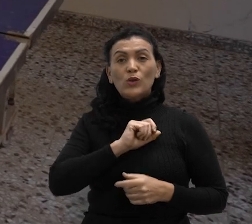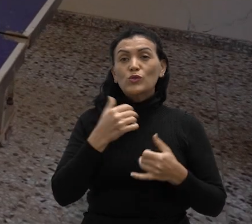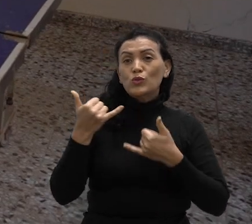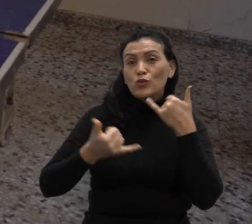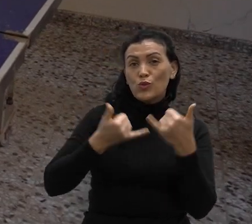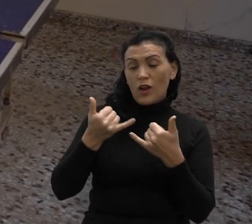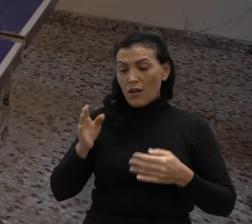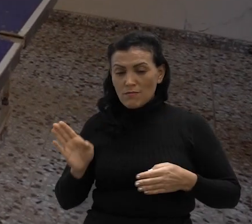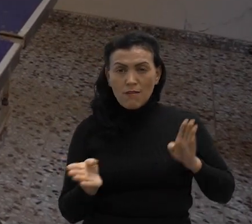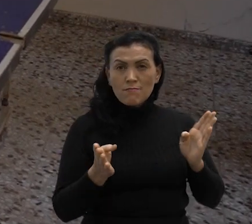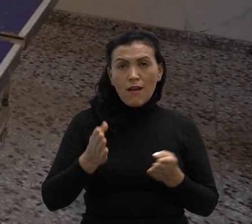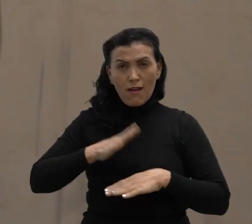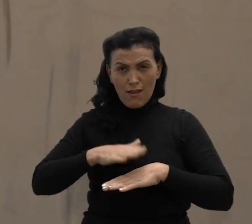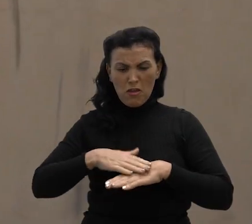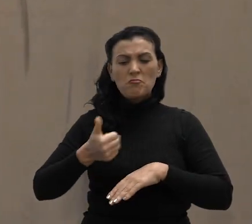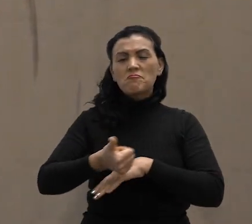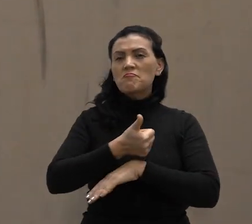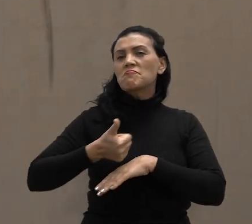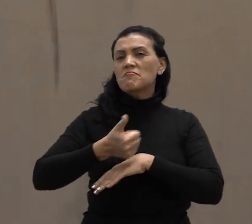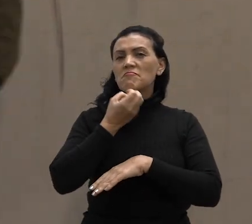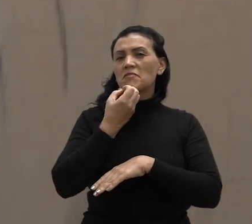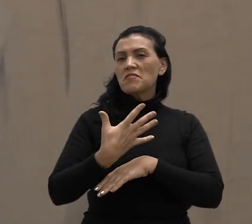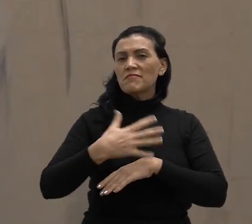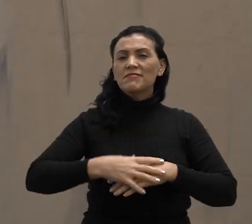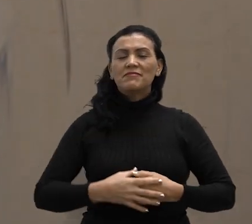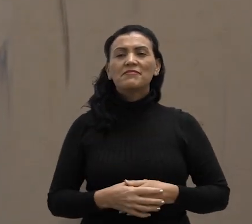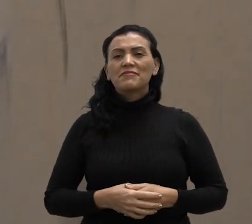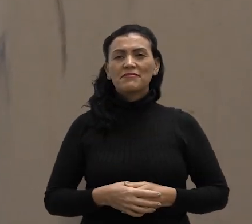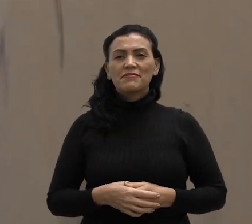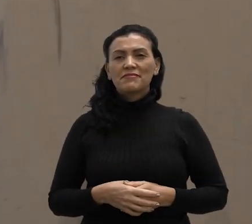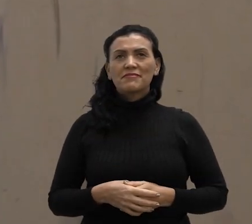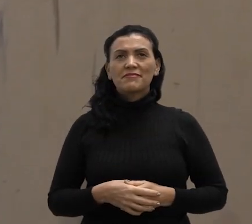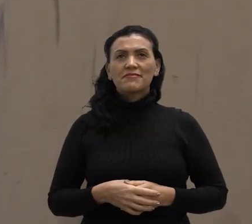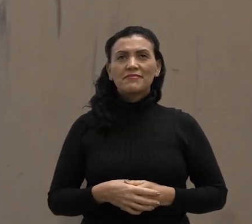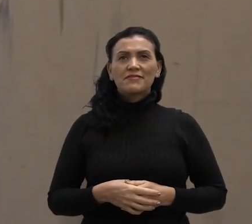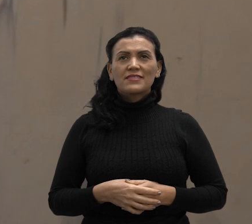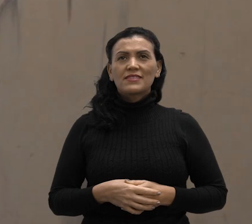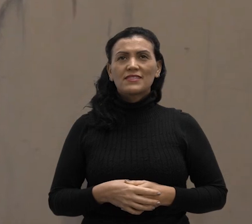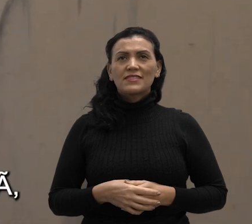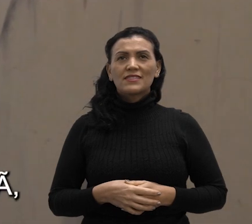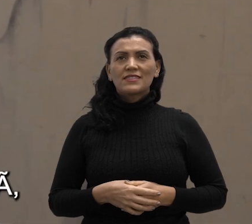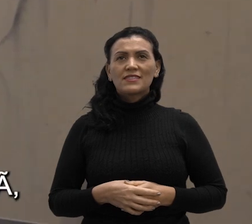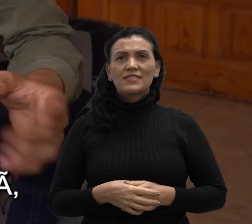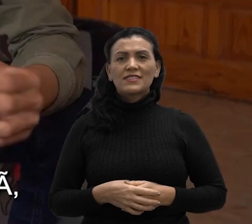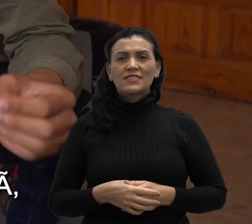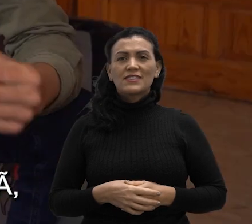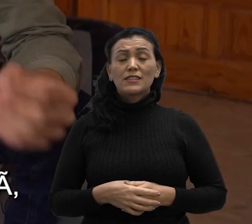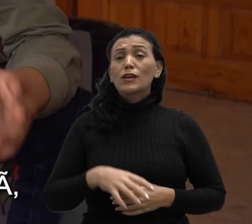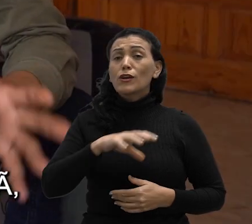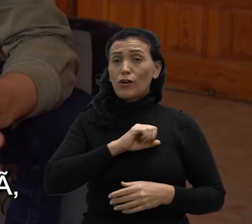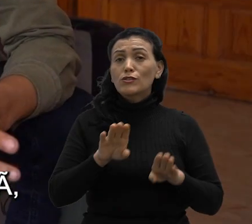أنا هواياتي طاولة التنس، بلعب بتنس طاولة جد كويس كتير كويس، وبنفس الوقت